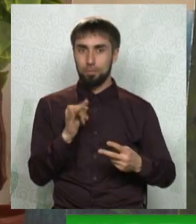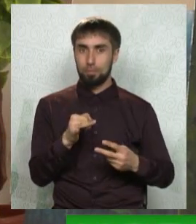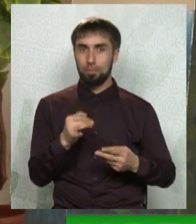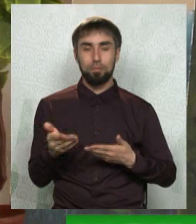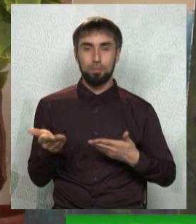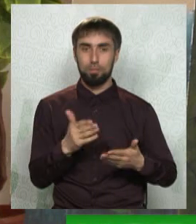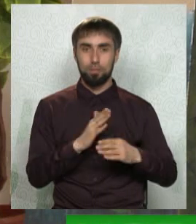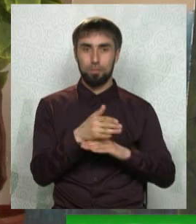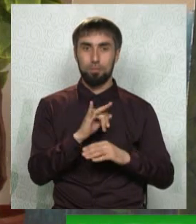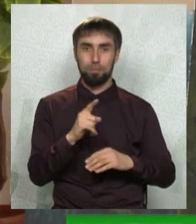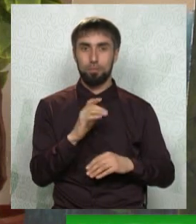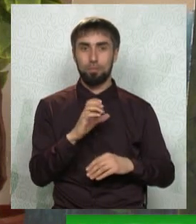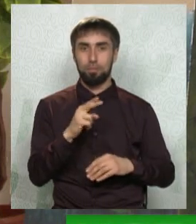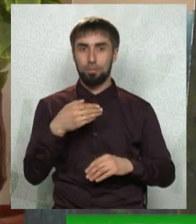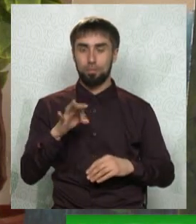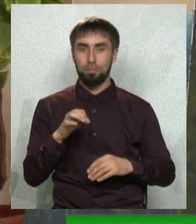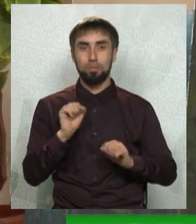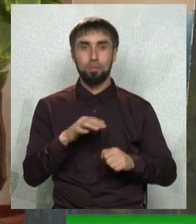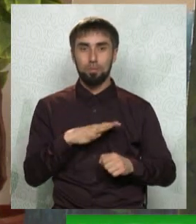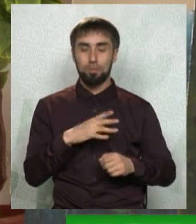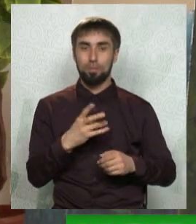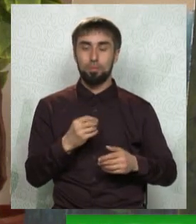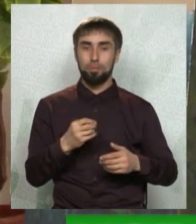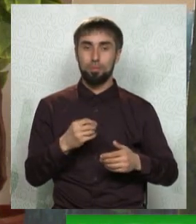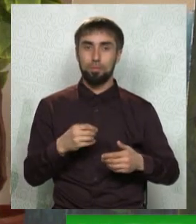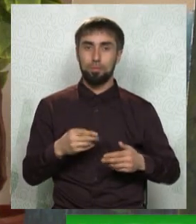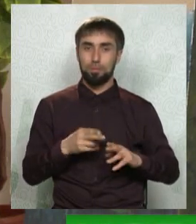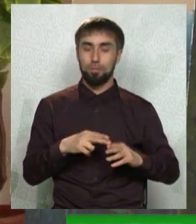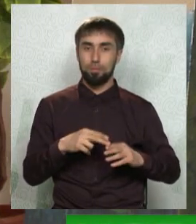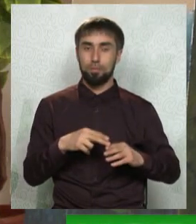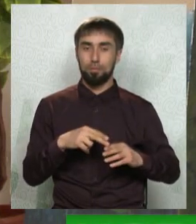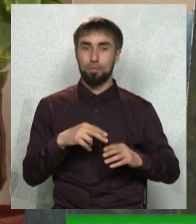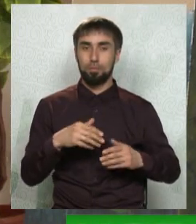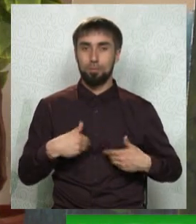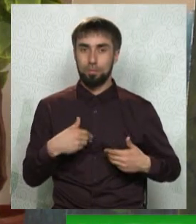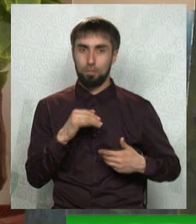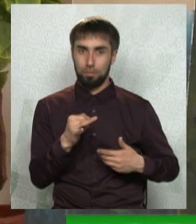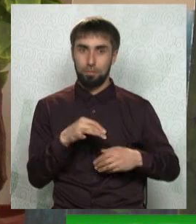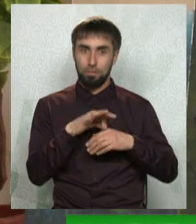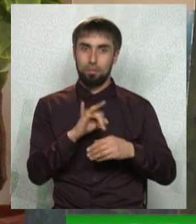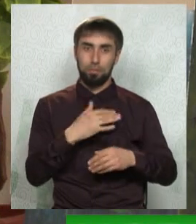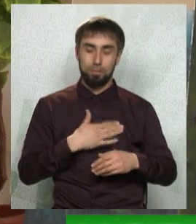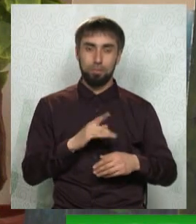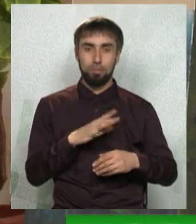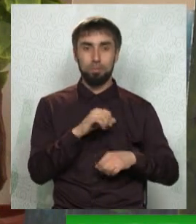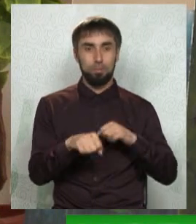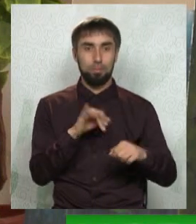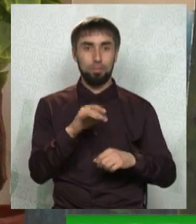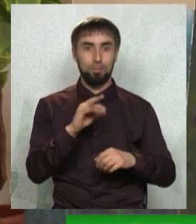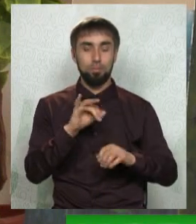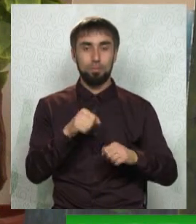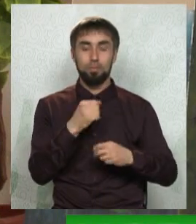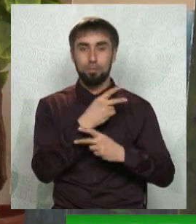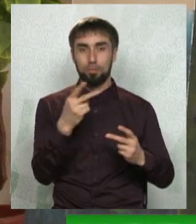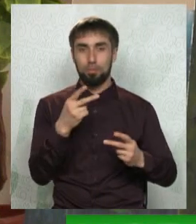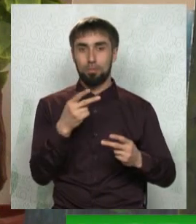приглашенные гости из СКФО могли не только приятно и полезно провести досуг на велосипеде, они могли увидеть действительно